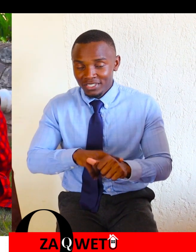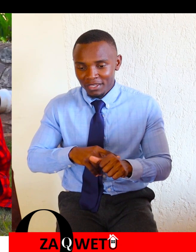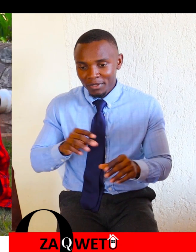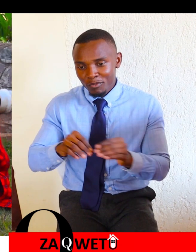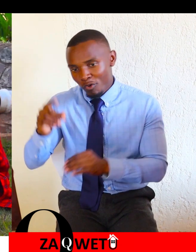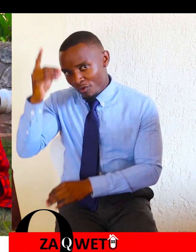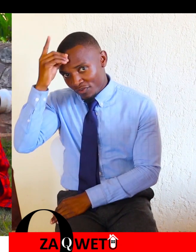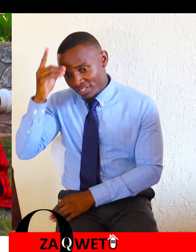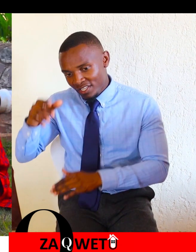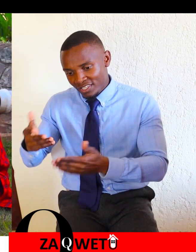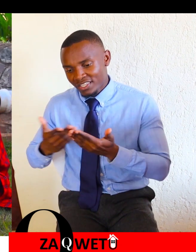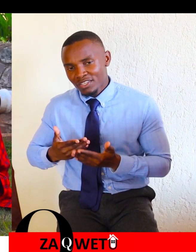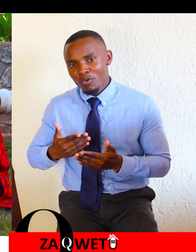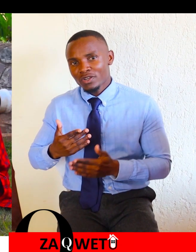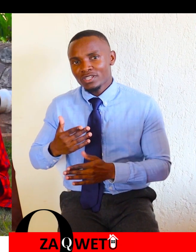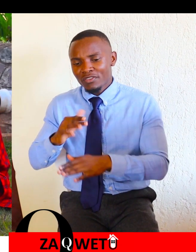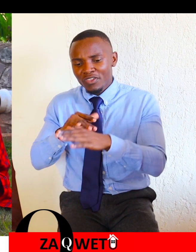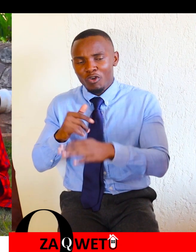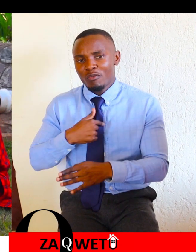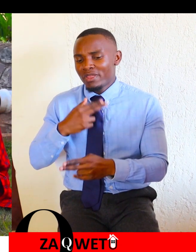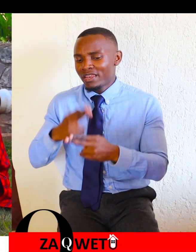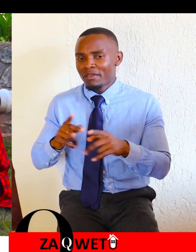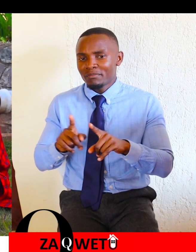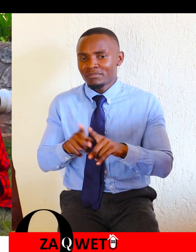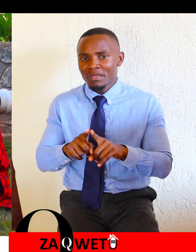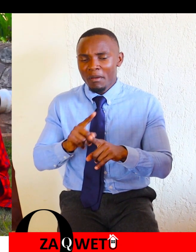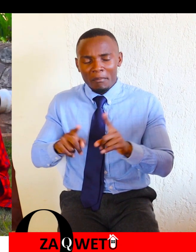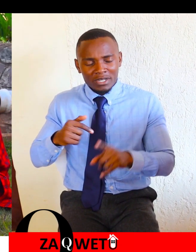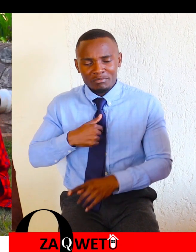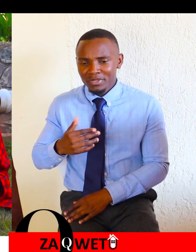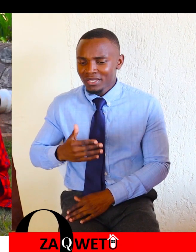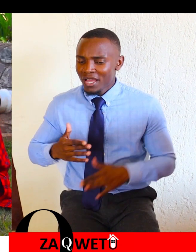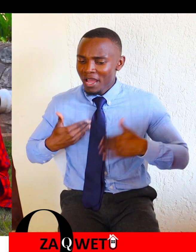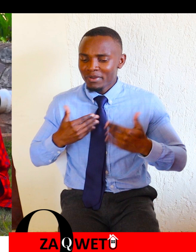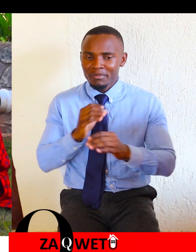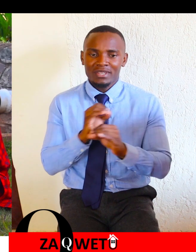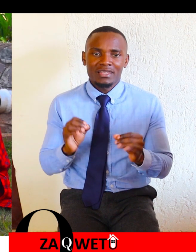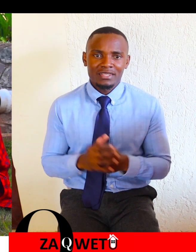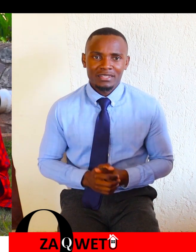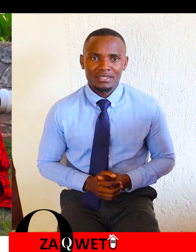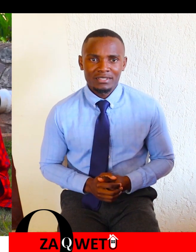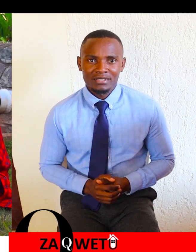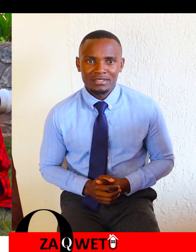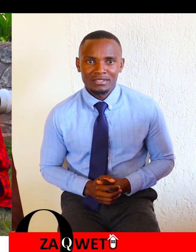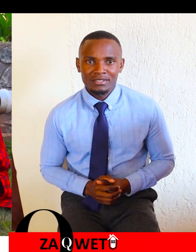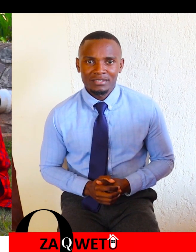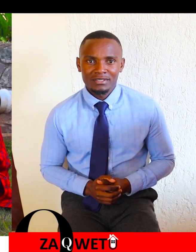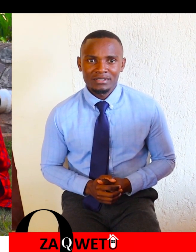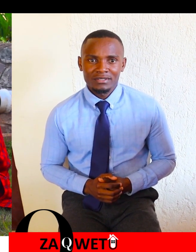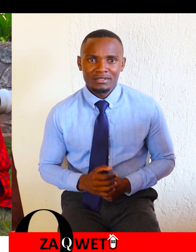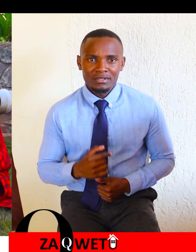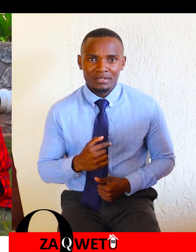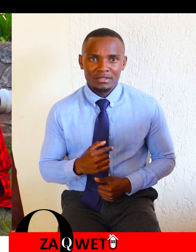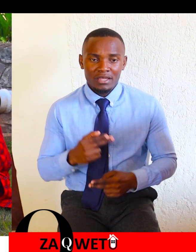unapata nikienda mjini wananiita hilo jina na mimi silifurahi. Ulifurahi? Jina tuambie tu